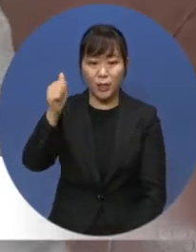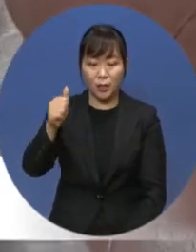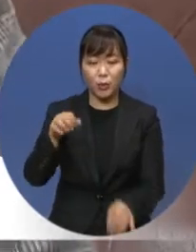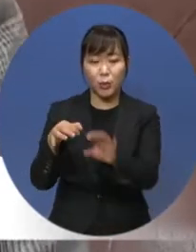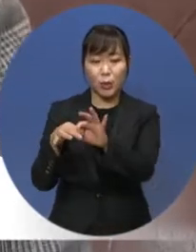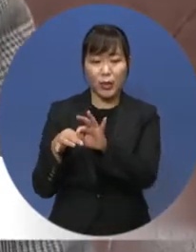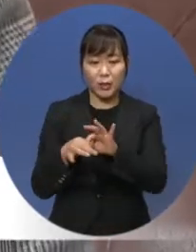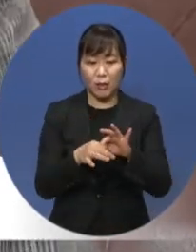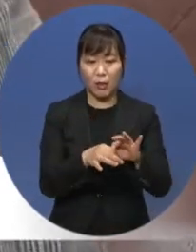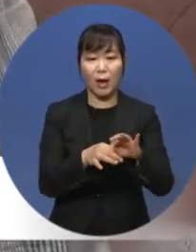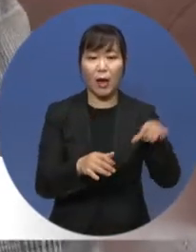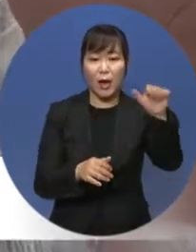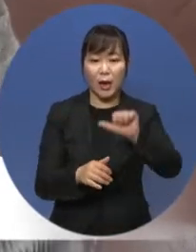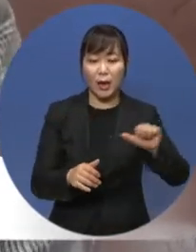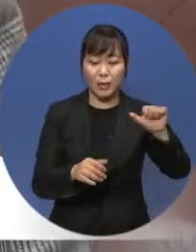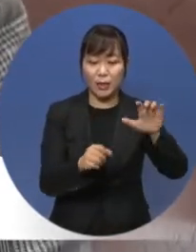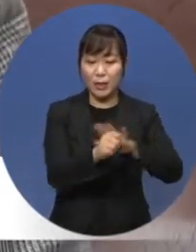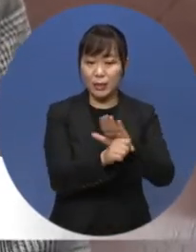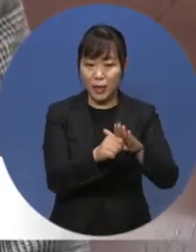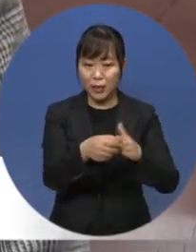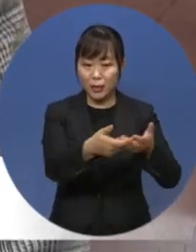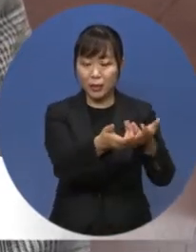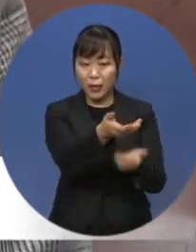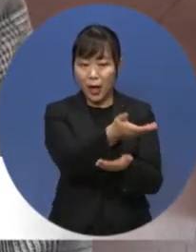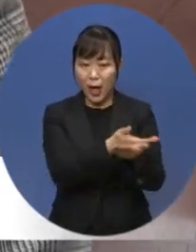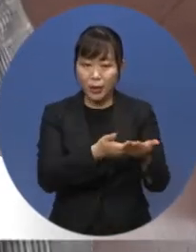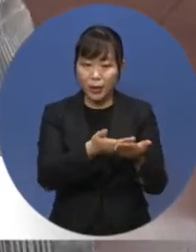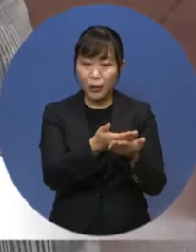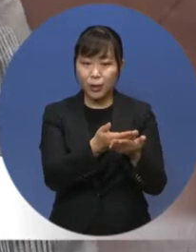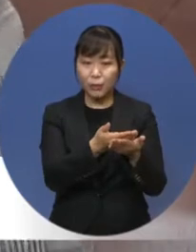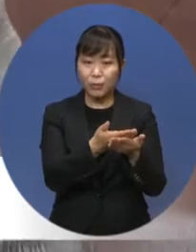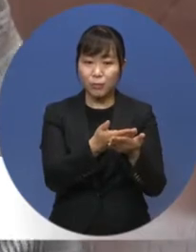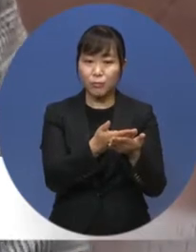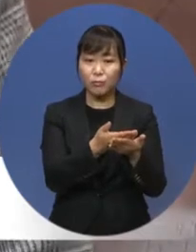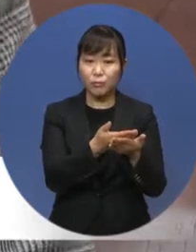회장님을 통해서 이쪽 아시아 청소년